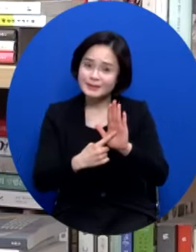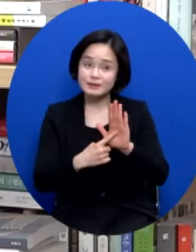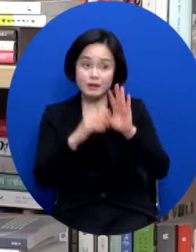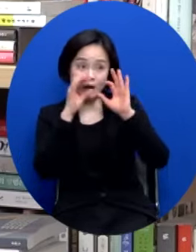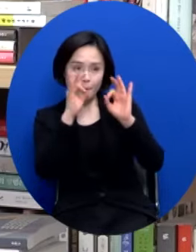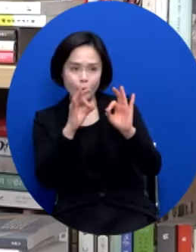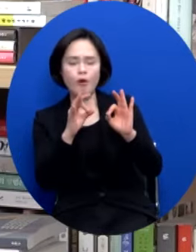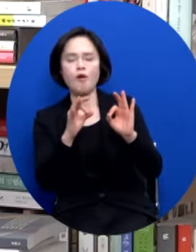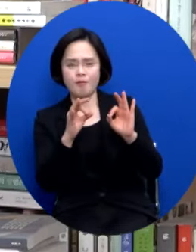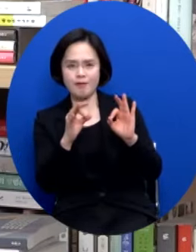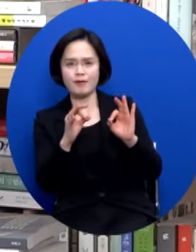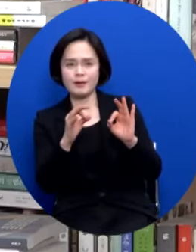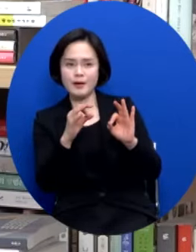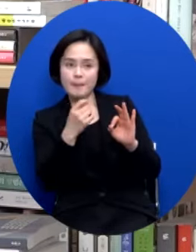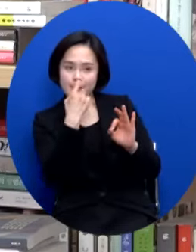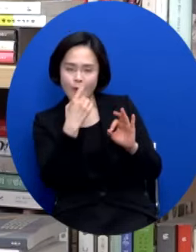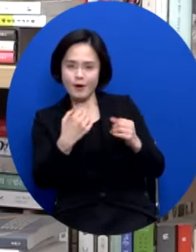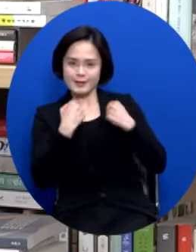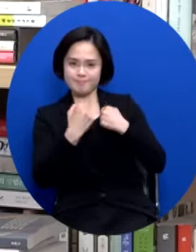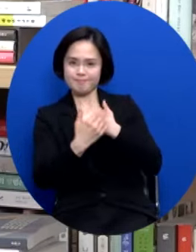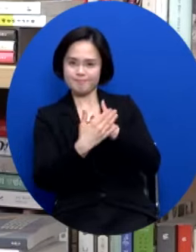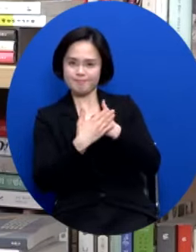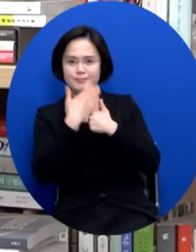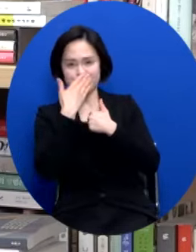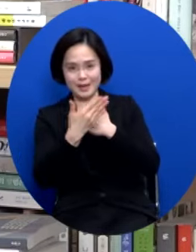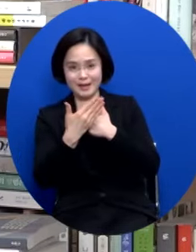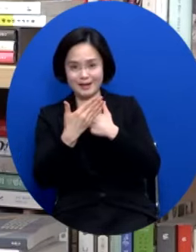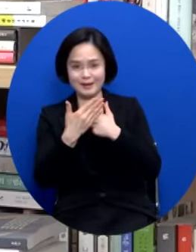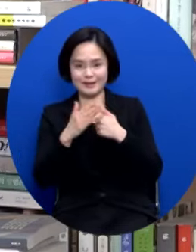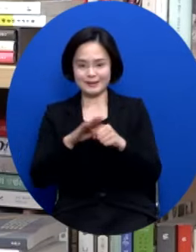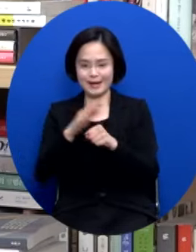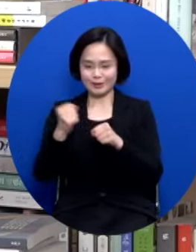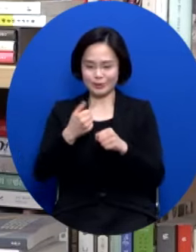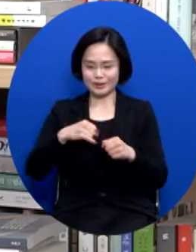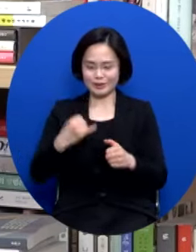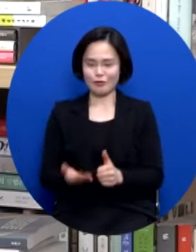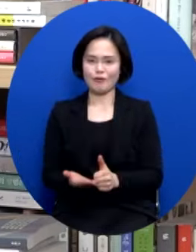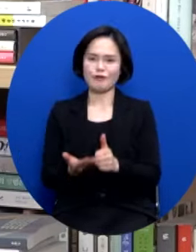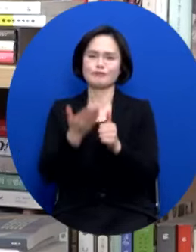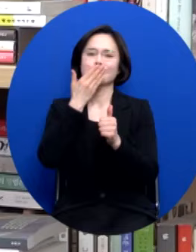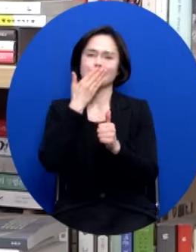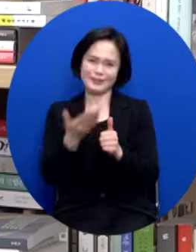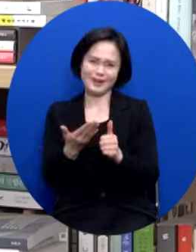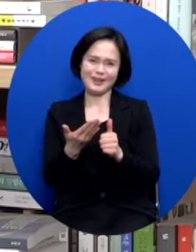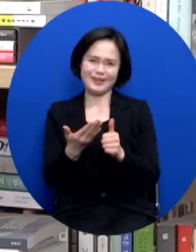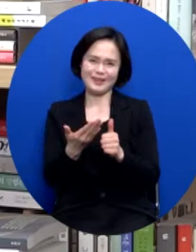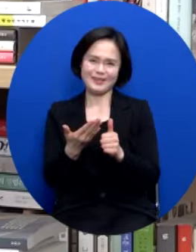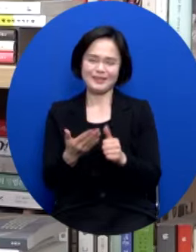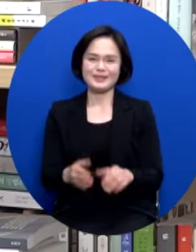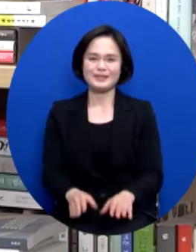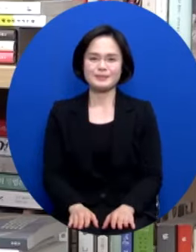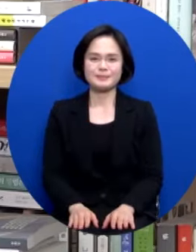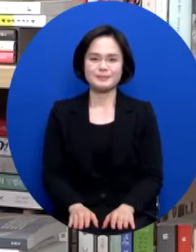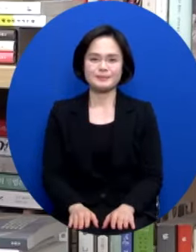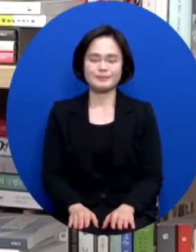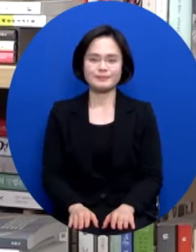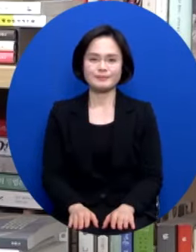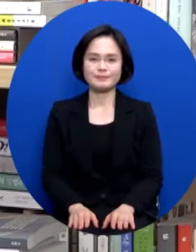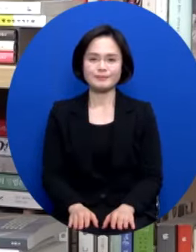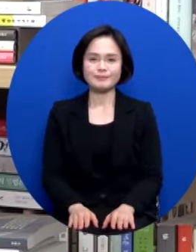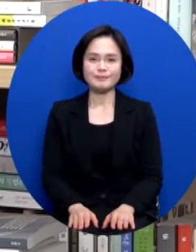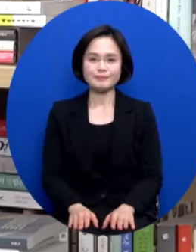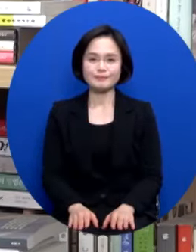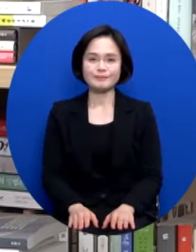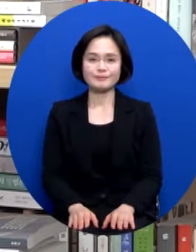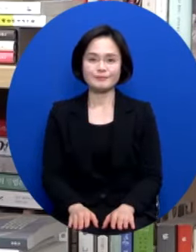그리고 또 자녀를 양육해야 우리의 미래가 있는 것이 아니냐 이런 프로그램들을 지속적으로 할 때 좋다라고 생각하고요. 그 일을 가장